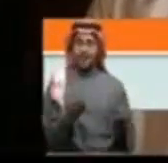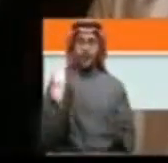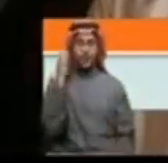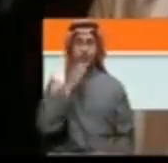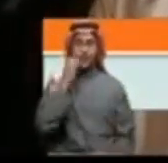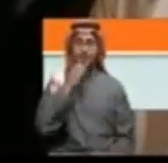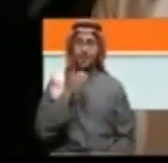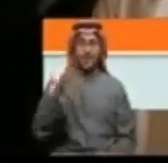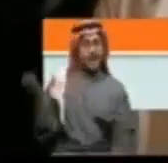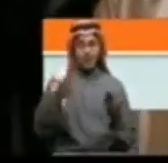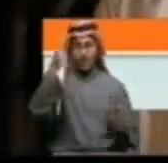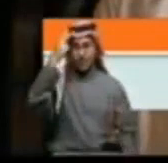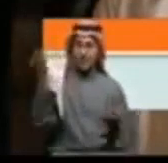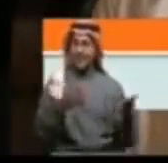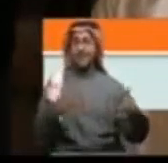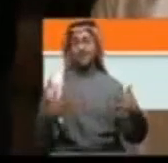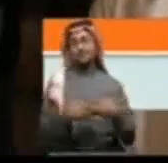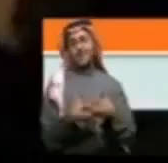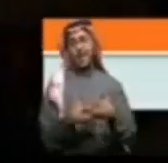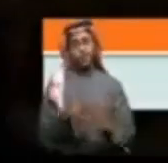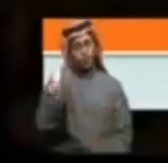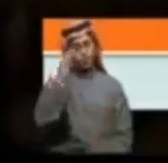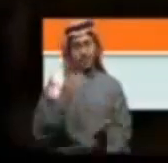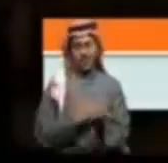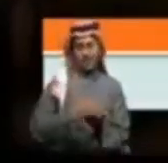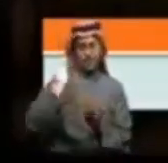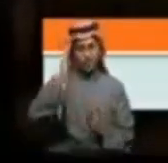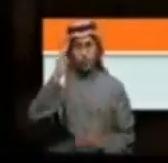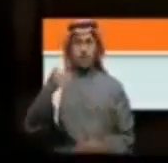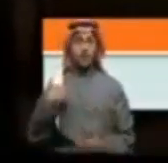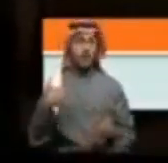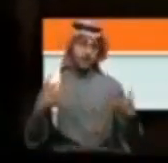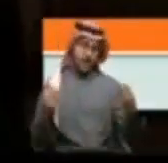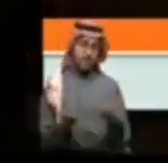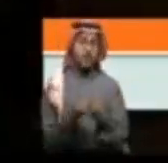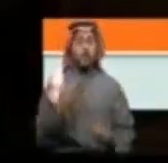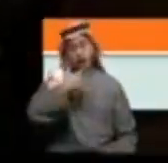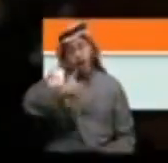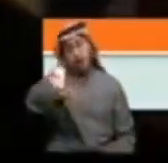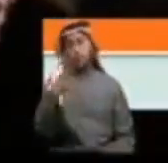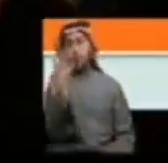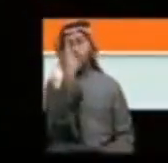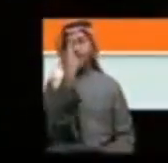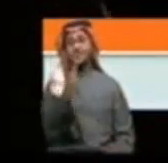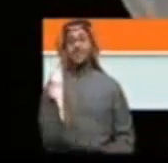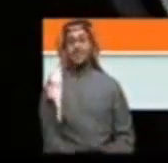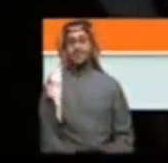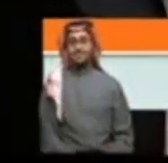أي وقت. وشكرا جزيلا لك على هذه المعلومات المفصلة. شكرا إن شاء الله كلكم، نحن معا إن شاء الله للأبد يا رب العالمين. مشكور يا